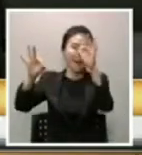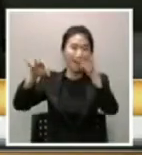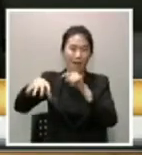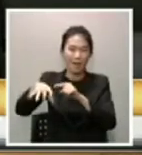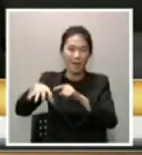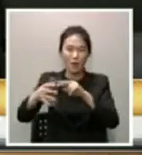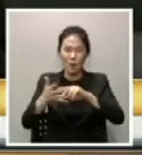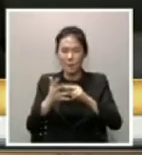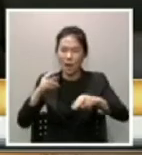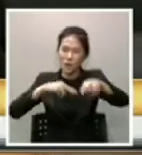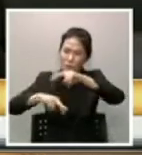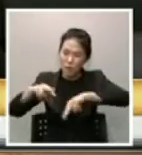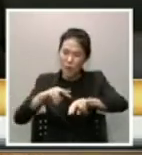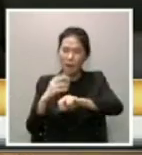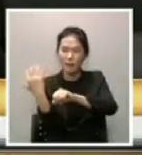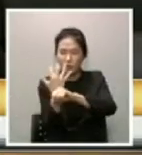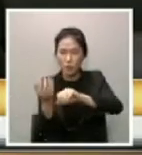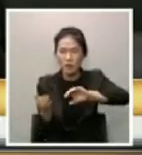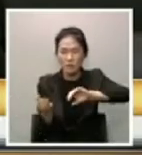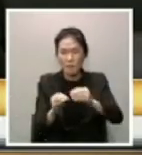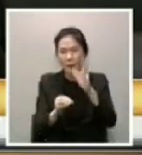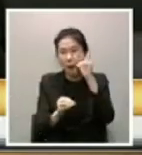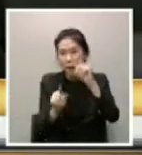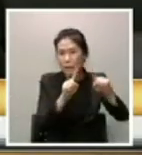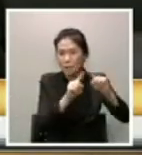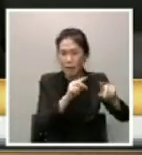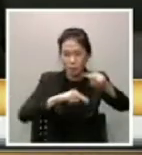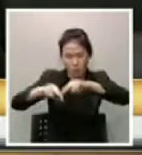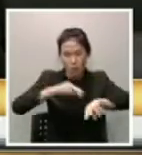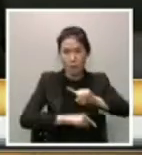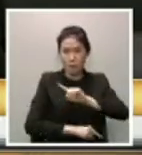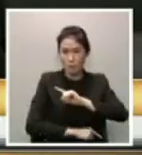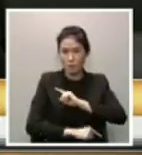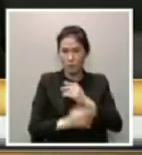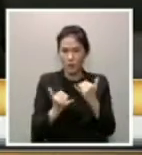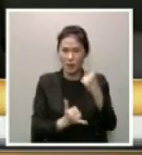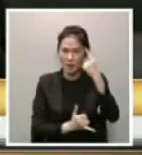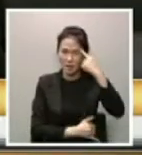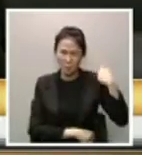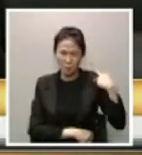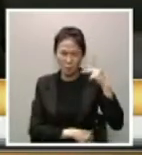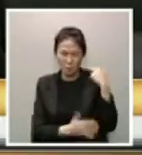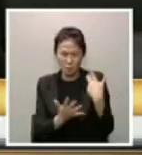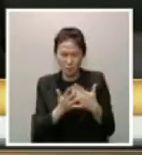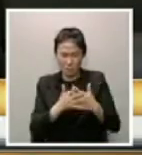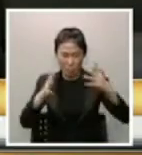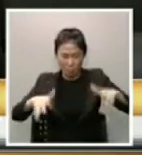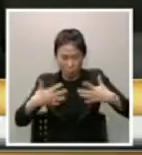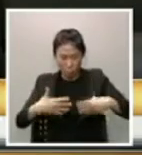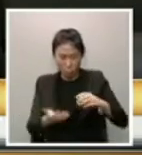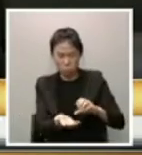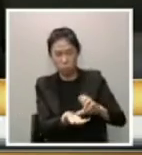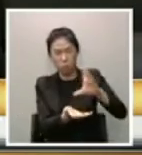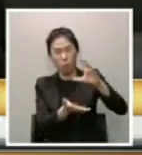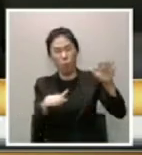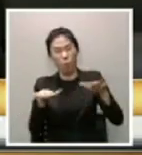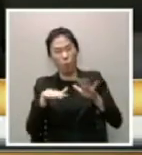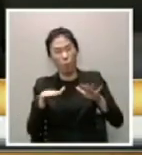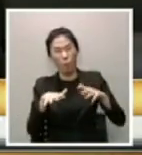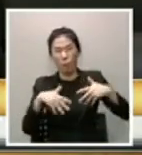ำกับควบคุมสื่อทั้งหมดซึ่งในประเด็นที่1คือเรื่องของผลประโยชน์มหาศาลที่จับต้องได้